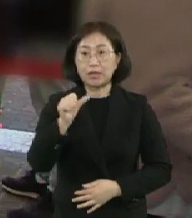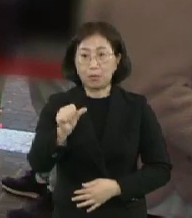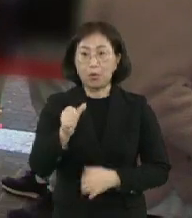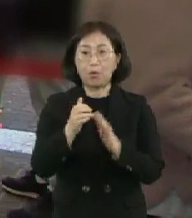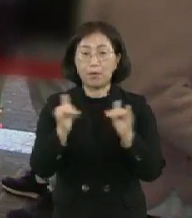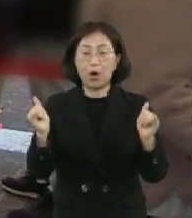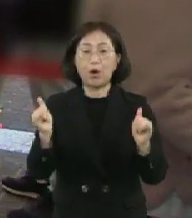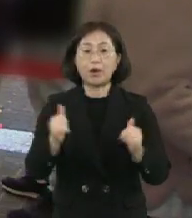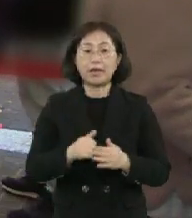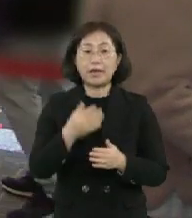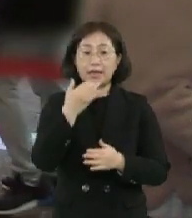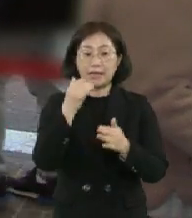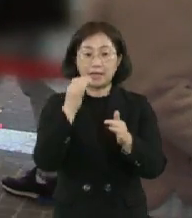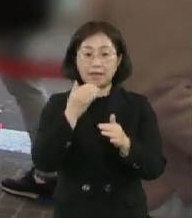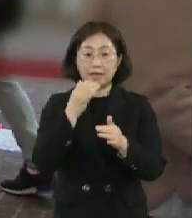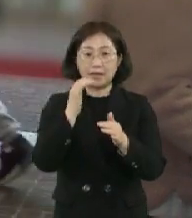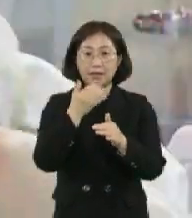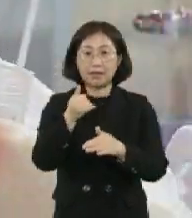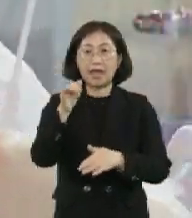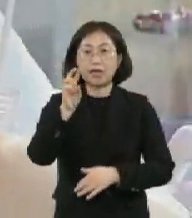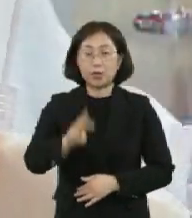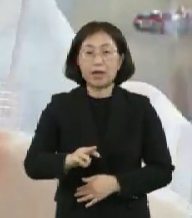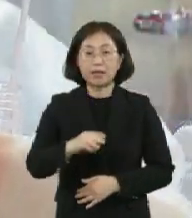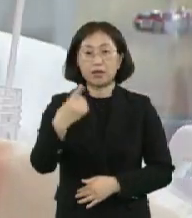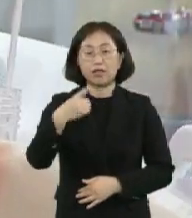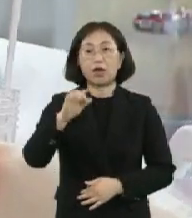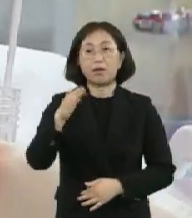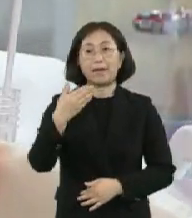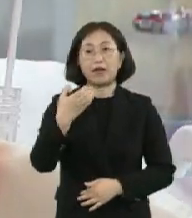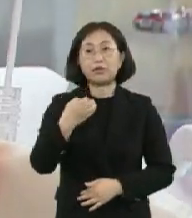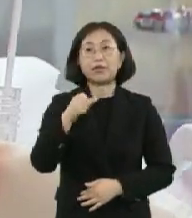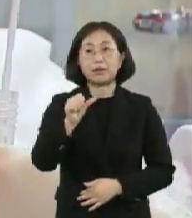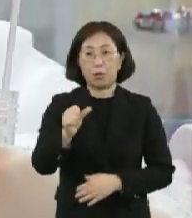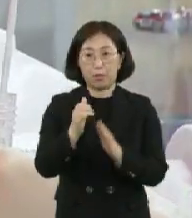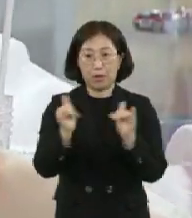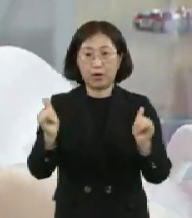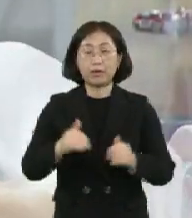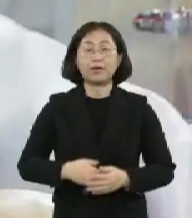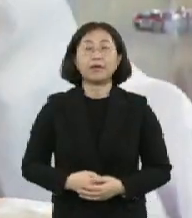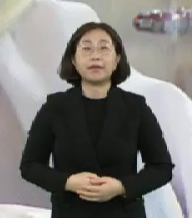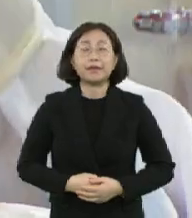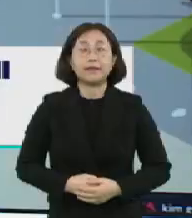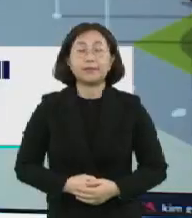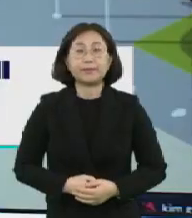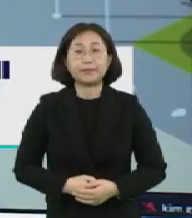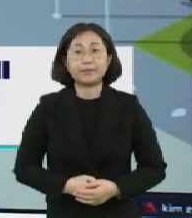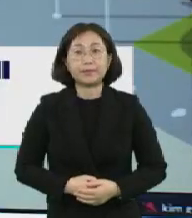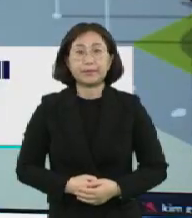확진됐고 세종에서도 1,951명이 확진 판정을 받았습니다.